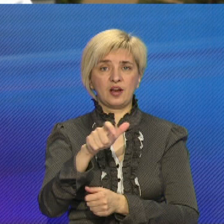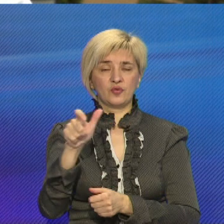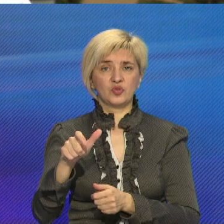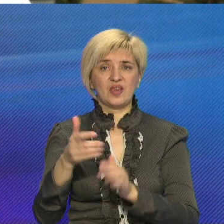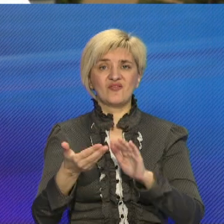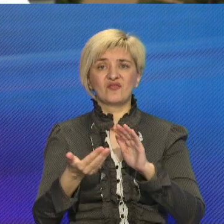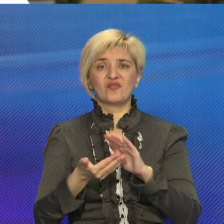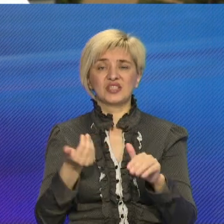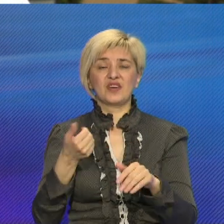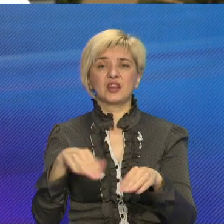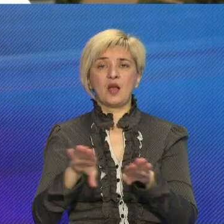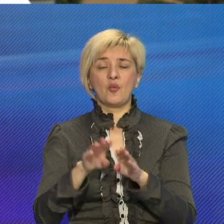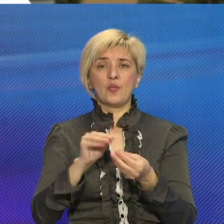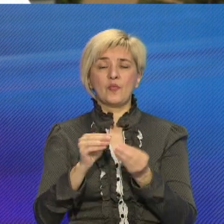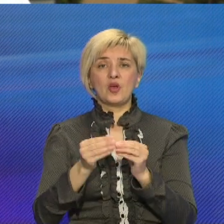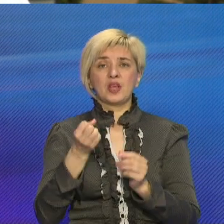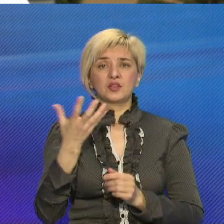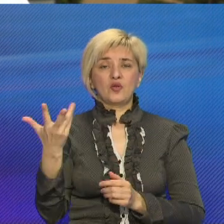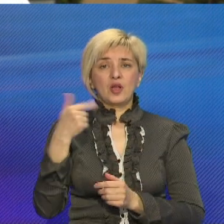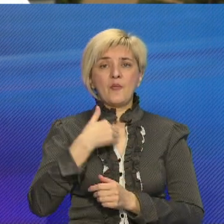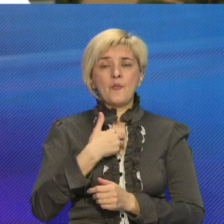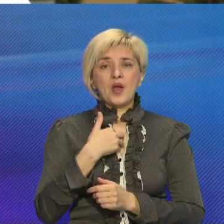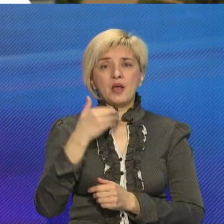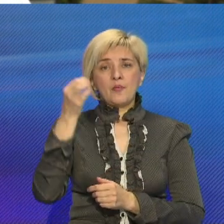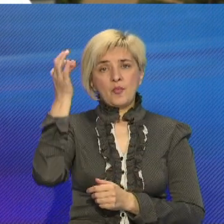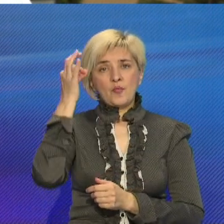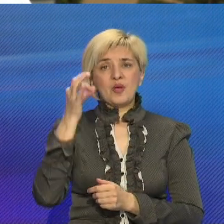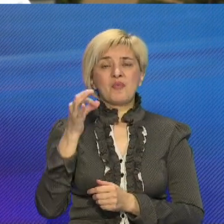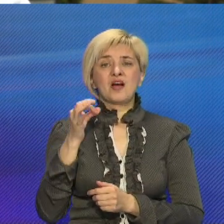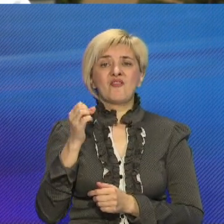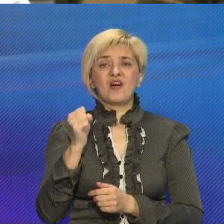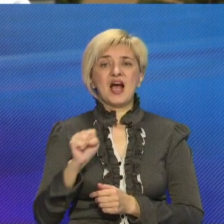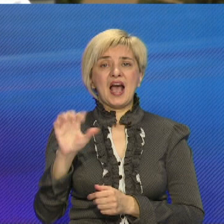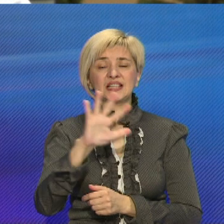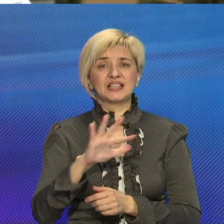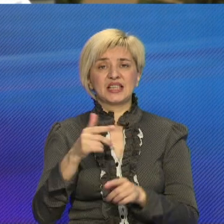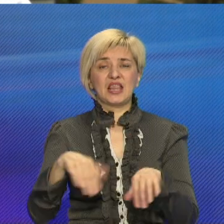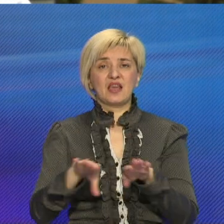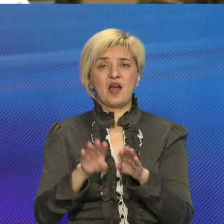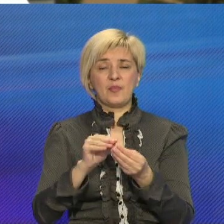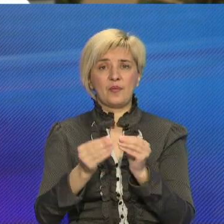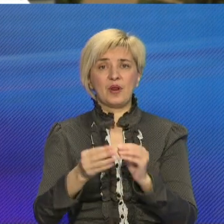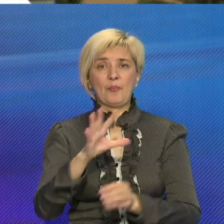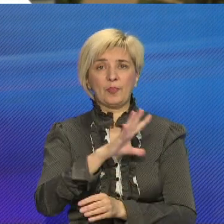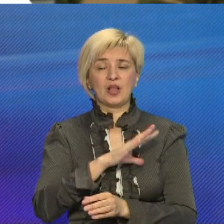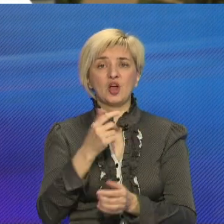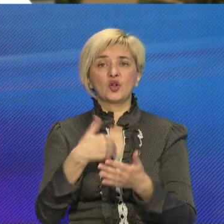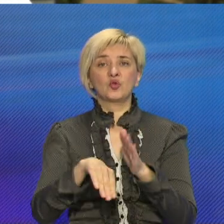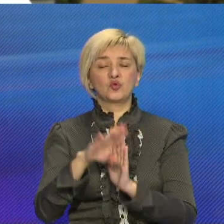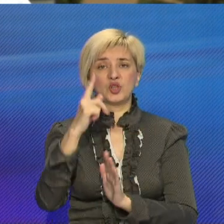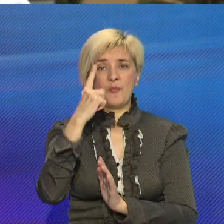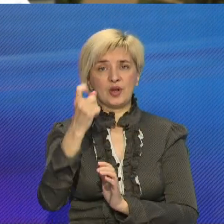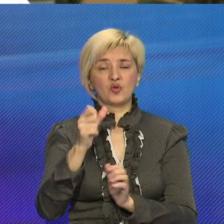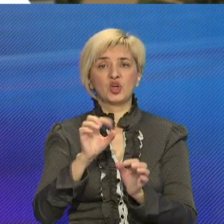вызывать данную проблему. Насколько мы помним, в азиатских странах с такой проблемой сталкивались. Поэтому лучше все-таки это предупредить, чем